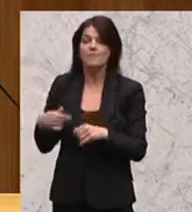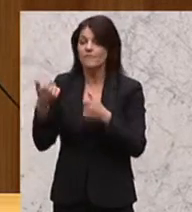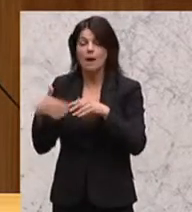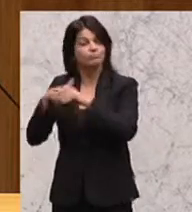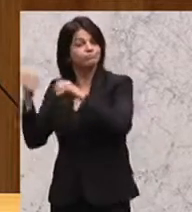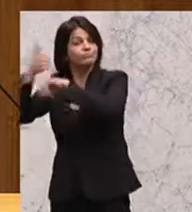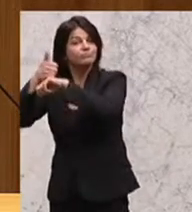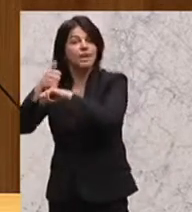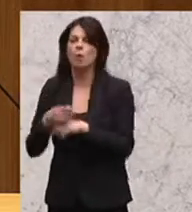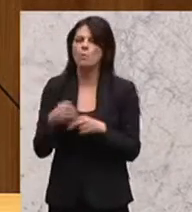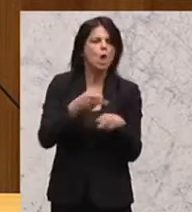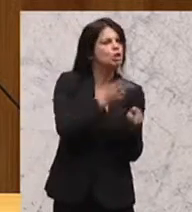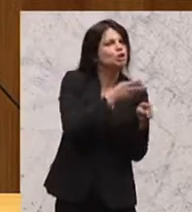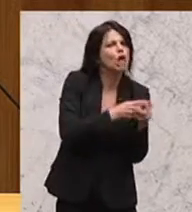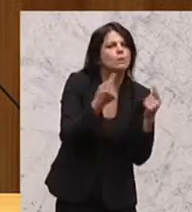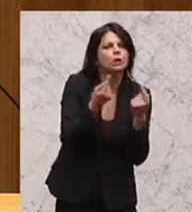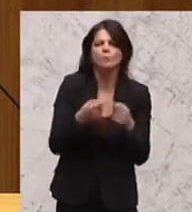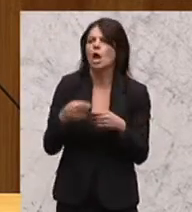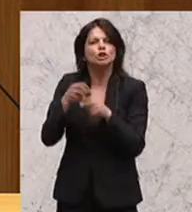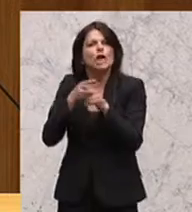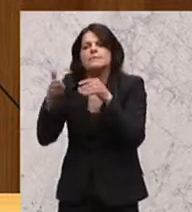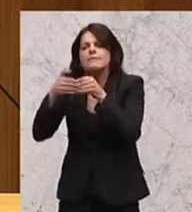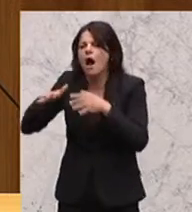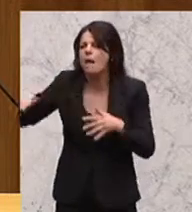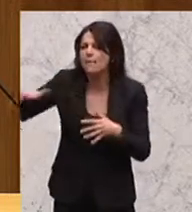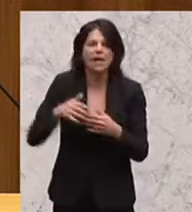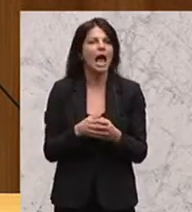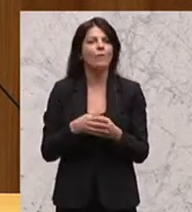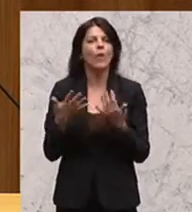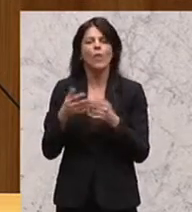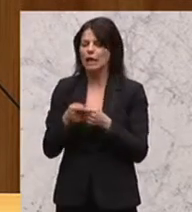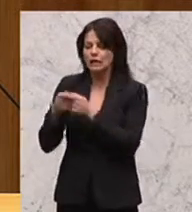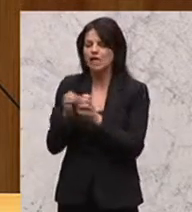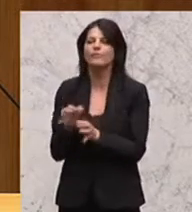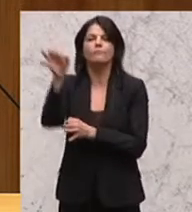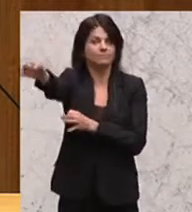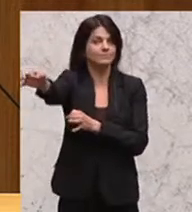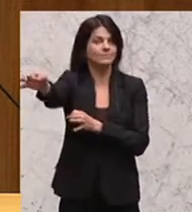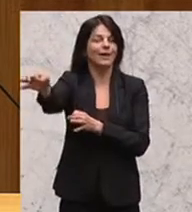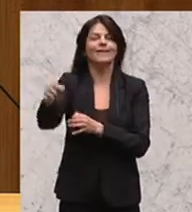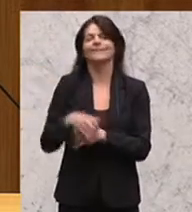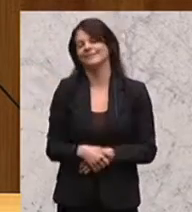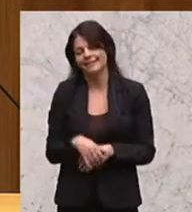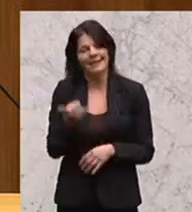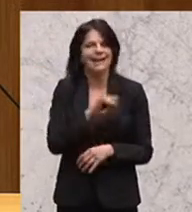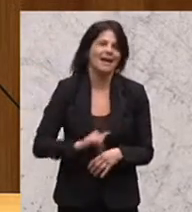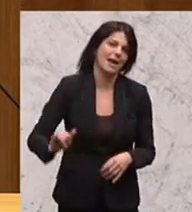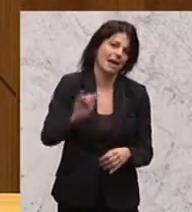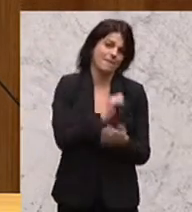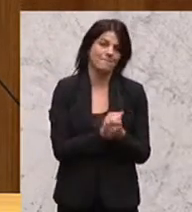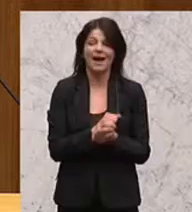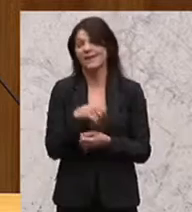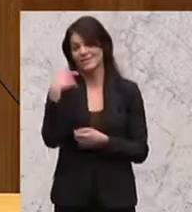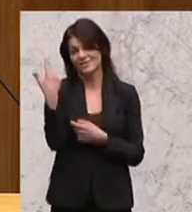egal welche Position besetzt wird, ob das im Staatsbetrieb ist, im staatsnahen Bereich oder in ausgegliederten Gesellschaft, gibt es immer zwei,